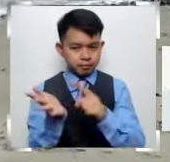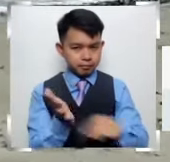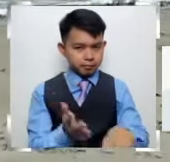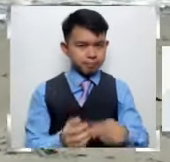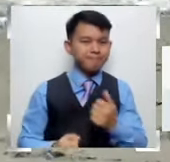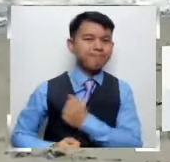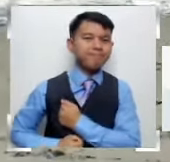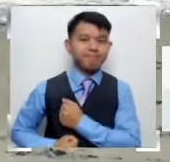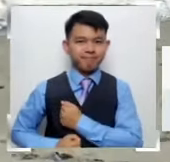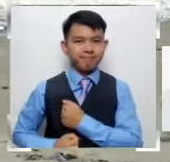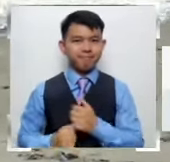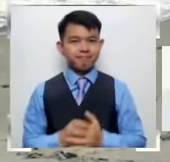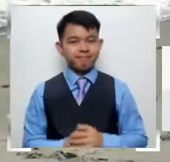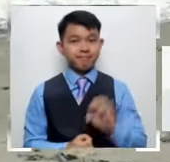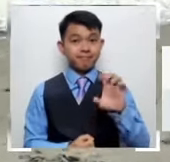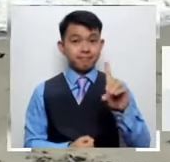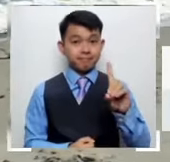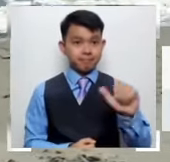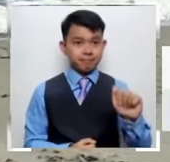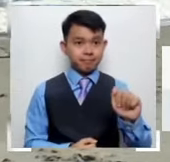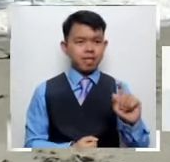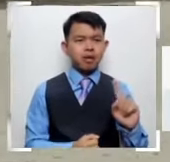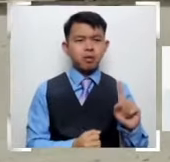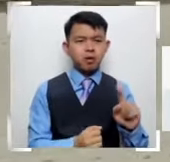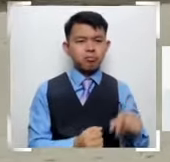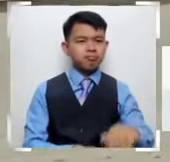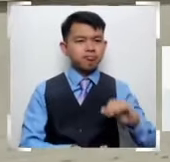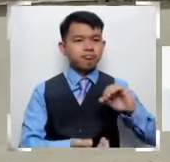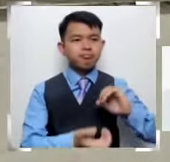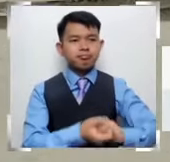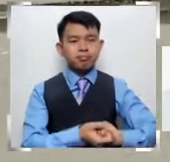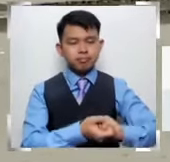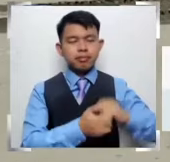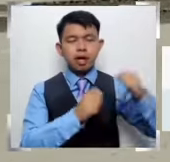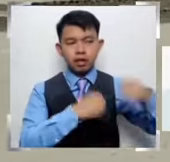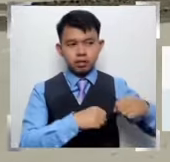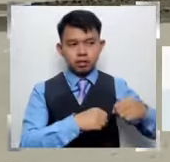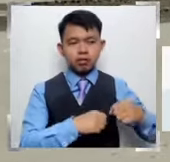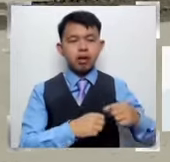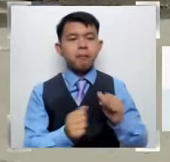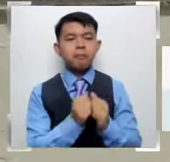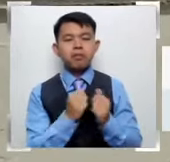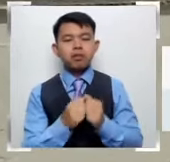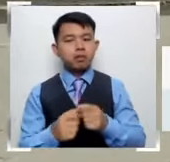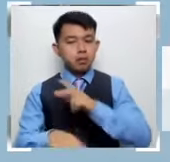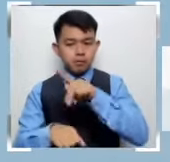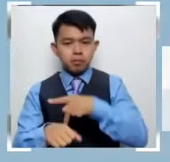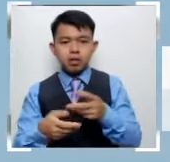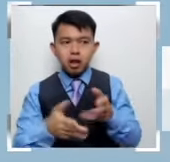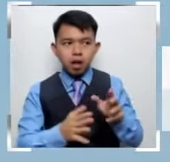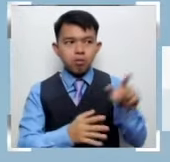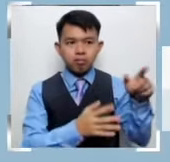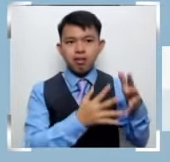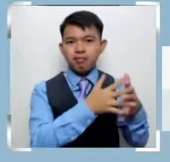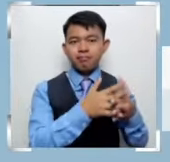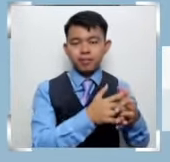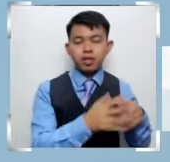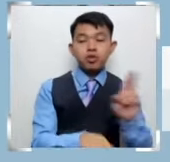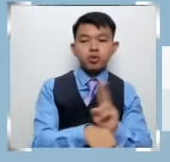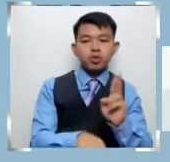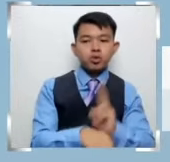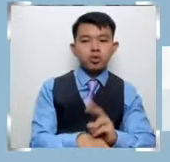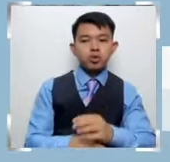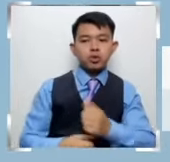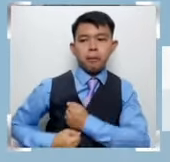Ang EDCA ay isang kasunduan kung saan pinahihintulutan ng Pilipinas ng Amerika na gamitin ang mga base militar at iba pang pasilidad sa